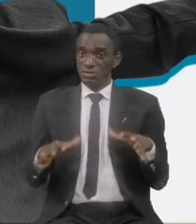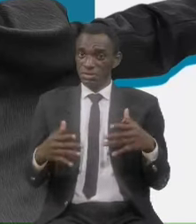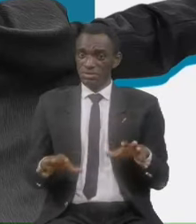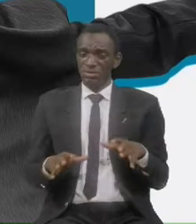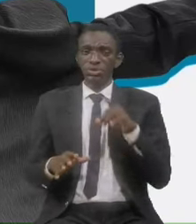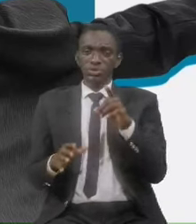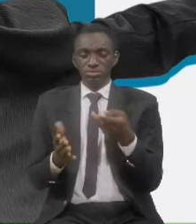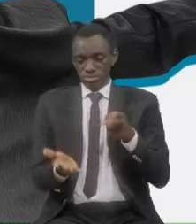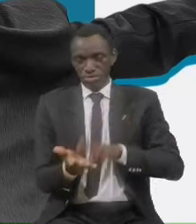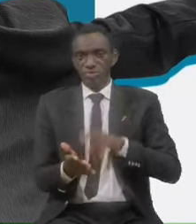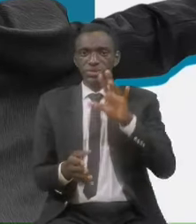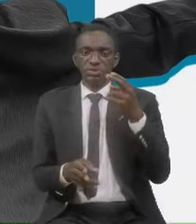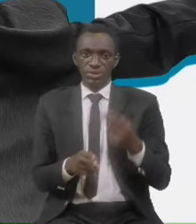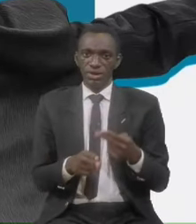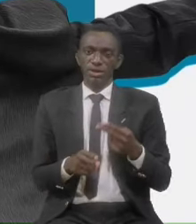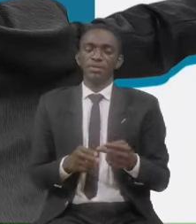pour